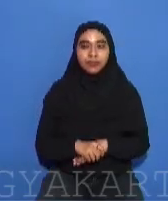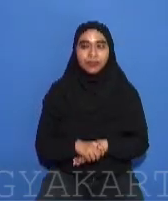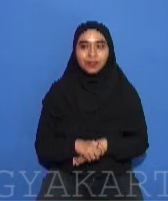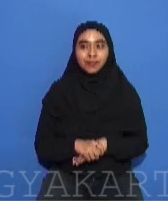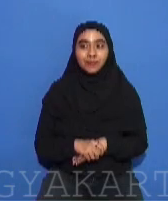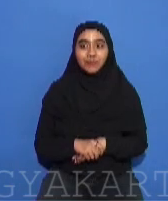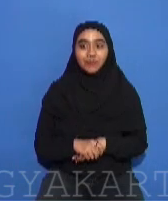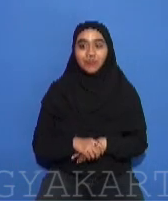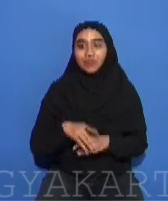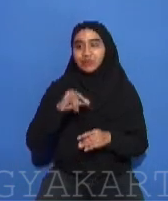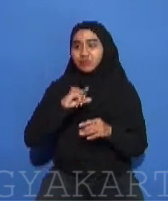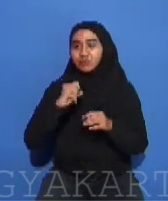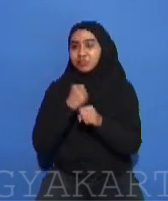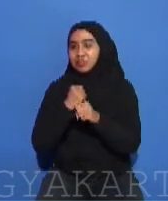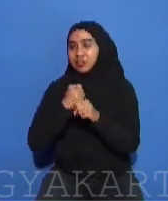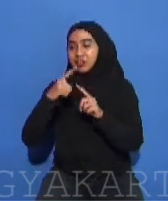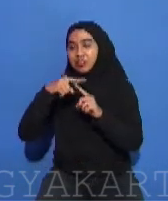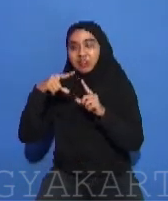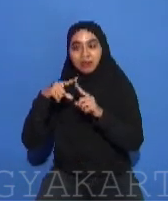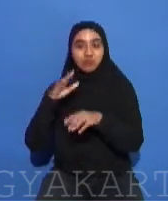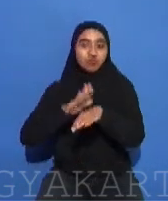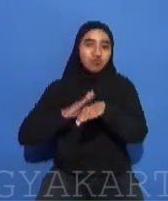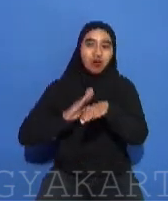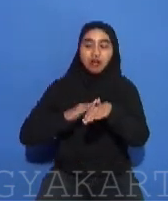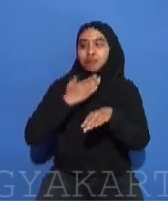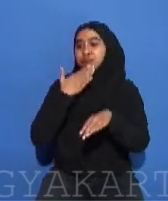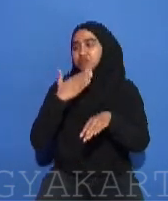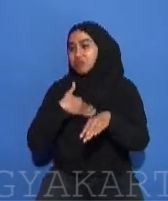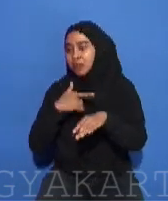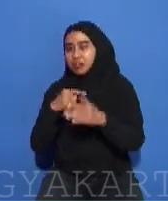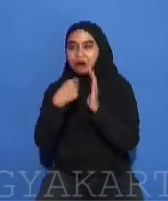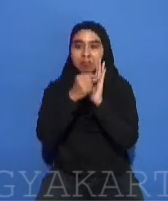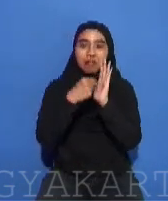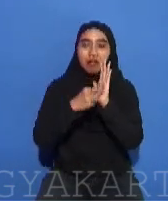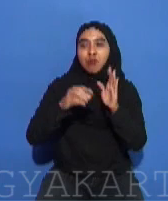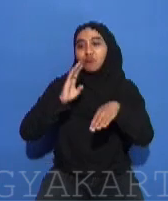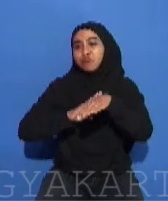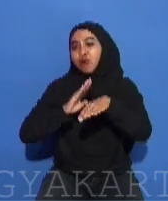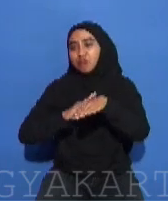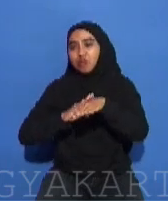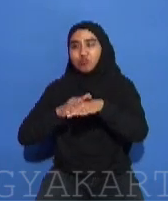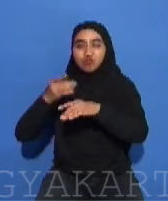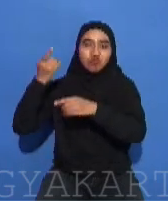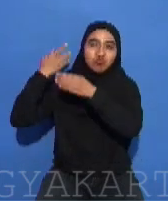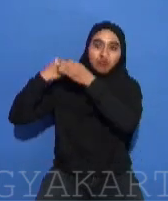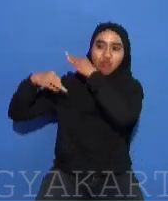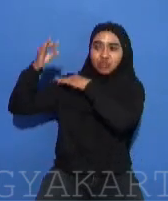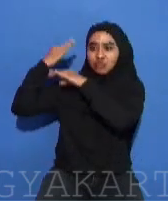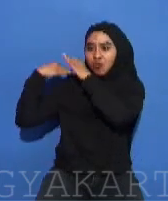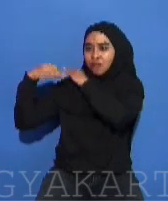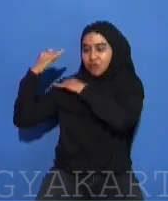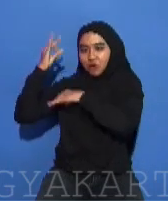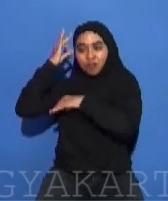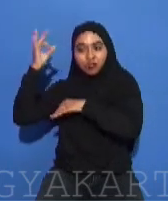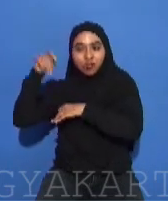Ringgit Purwo mujudaken warisaning leluhur ingkang gadhah bobot adiluhung lan ngemot bobot filosofi inggil kedah tetep dipun